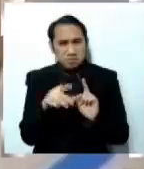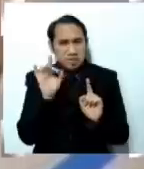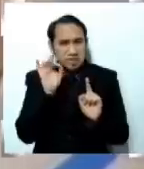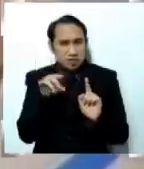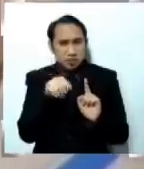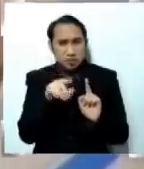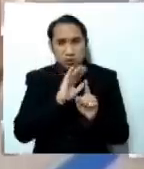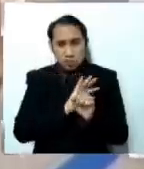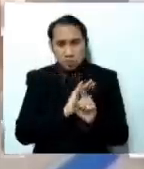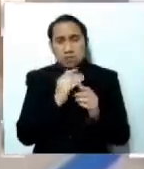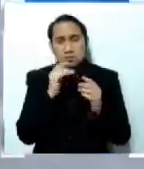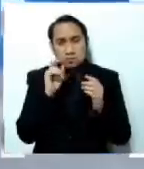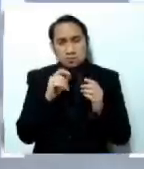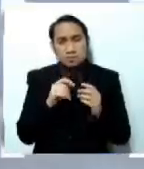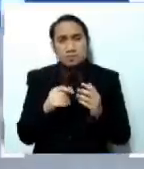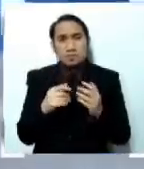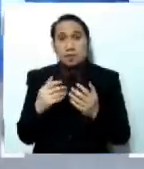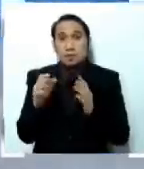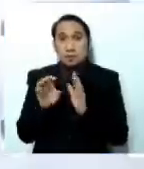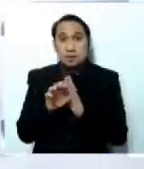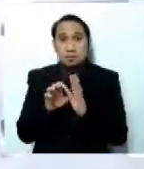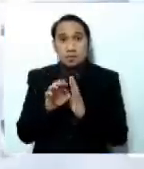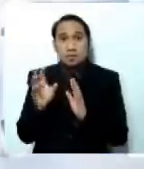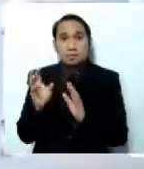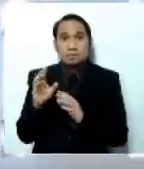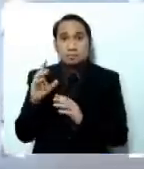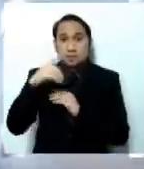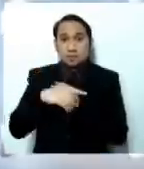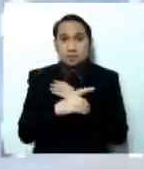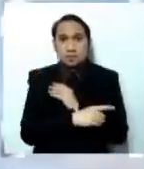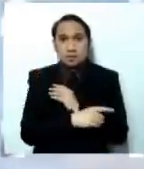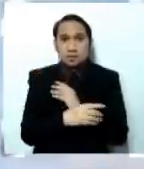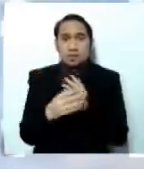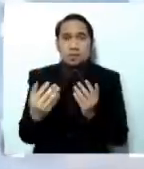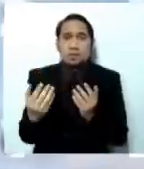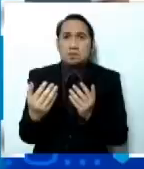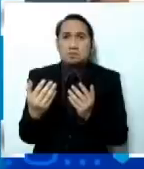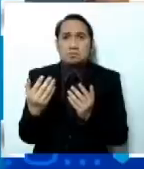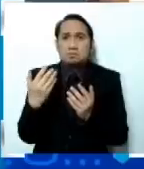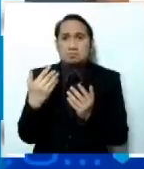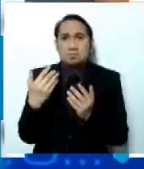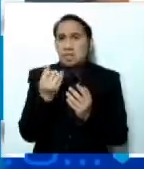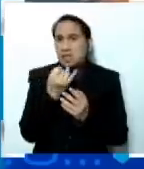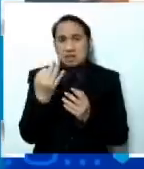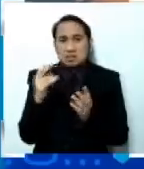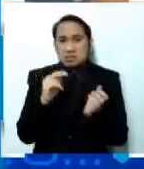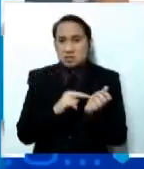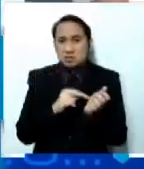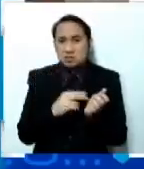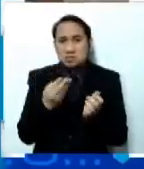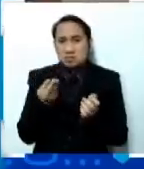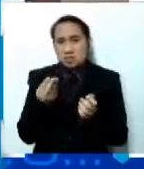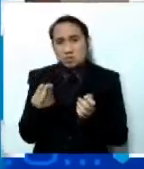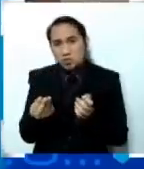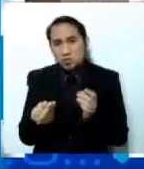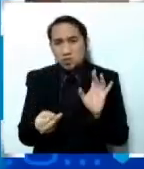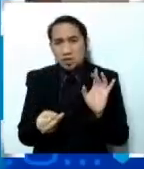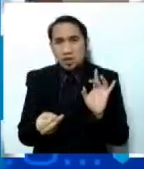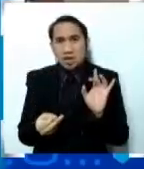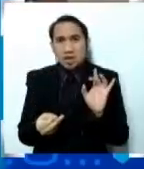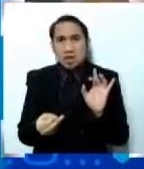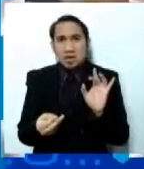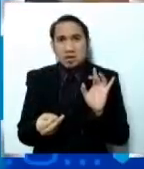60 active COVID cases pero 48 lang ang mga nurse. Kulang na kulang, lalo't mga nurse din